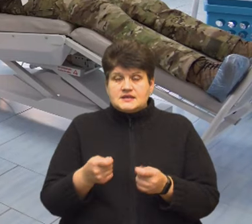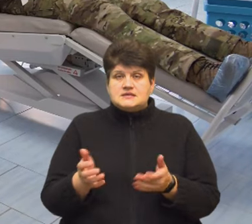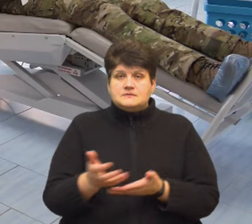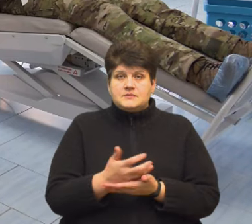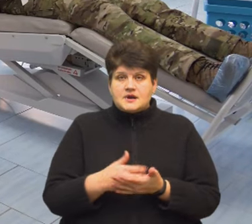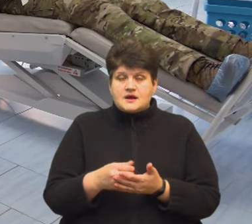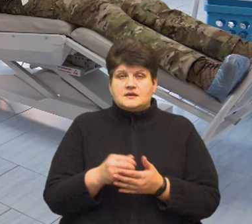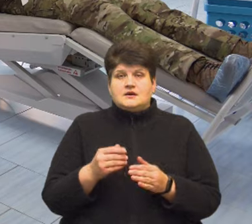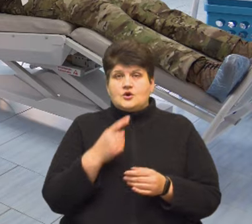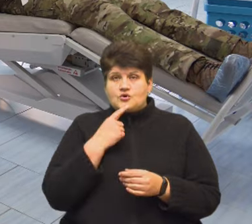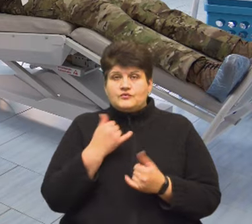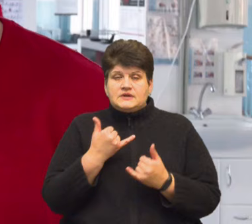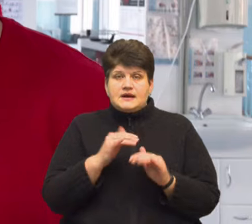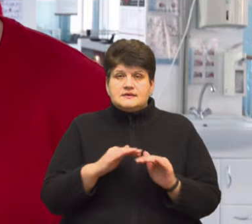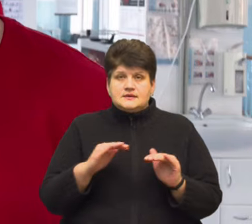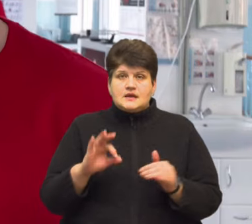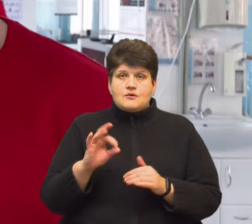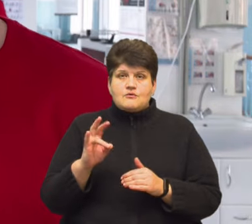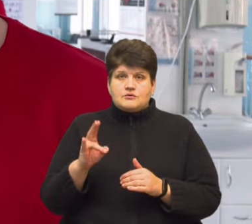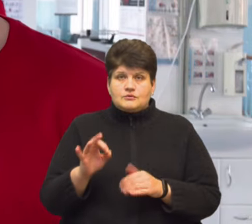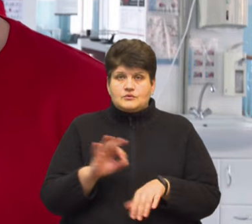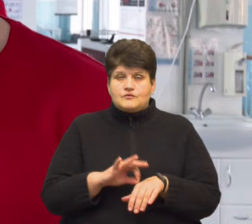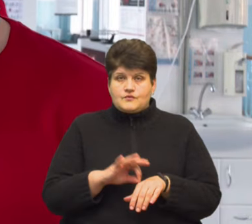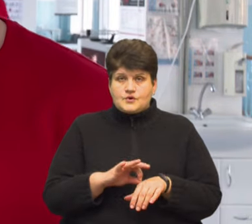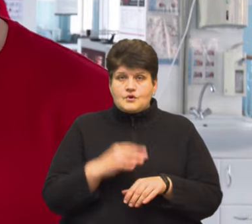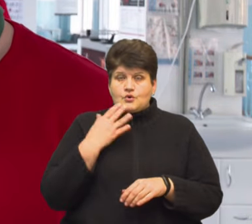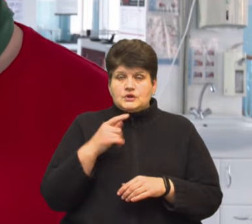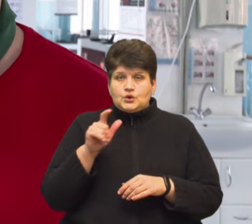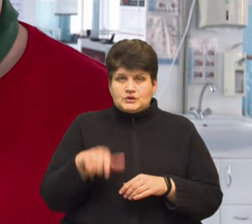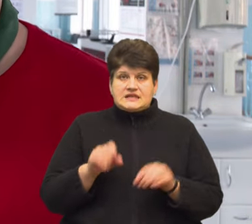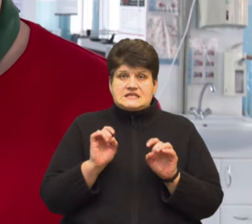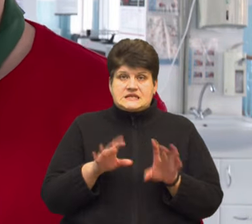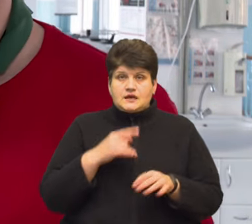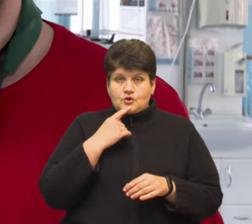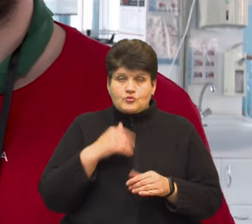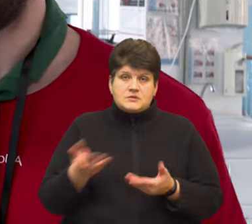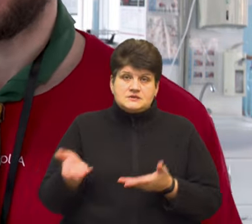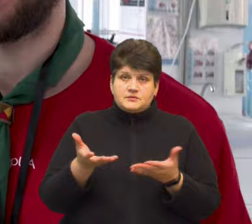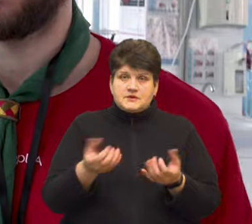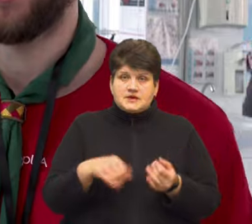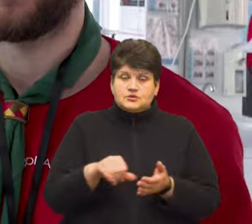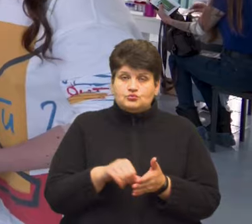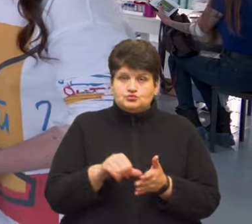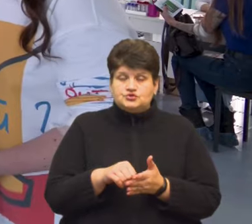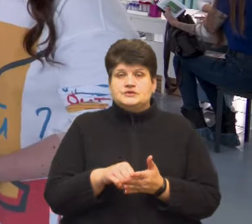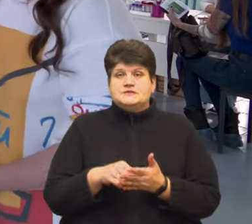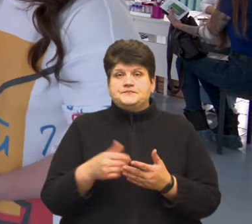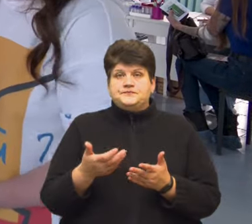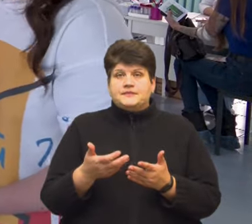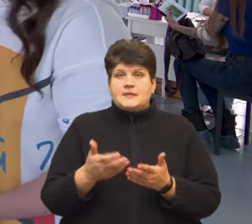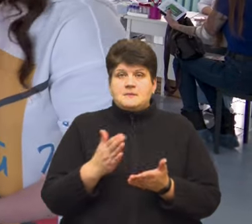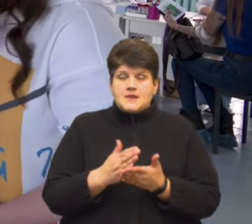онкогематології обласного диспансеру після того коли людина здає Ми запрошуємо взяти участь в лотереї маємо